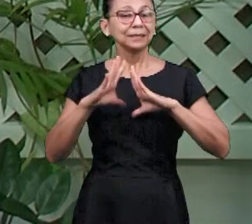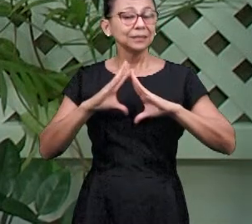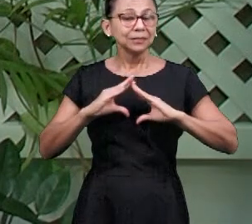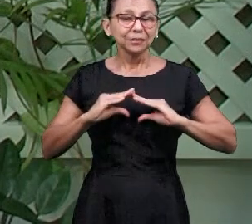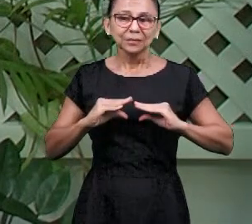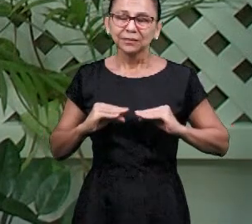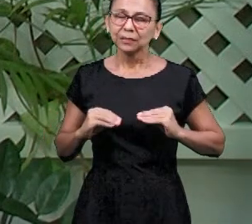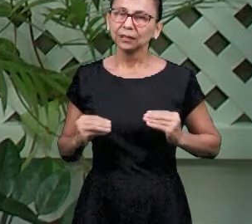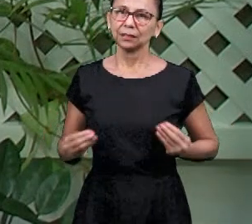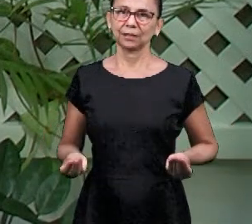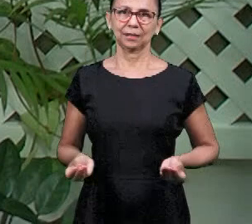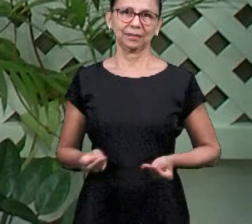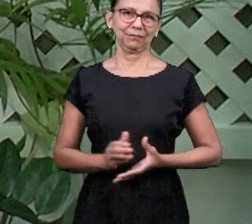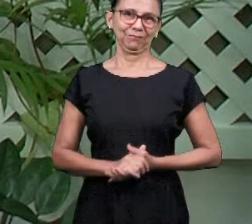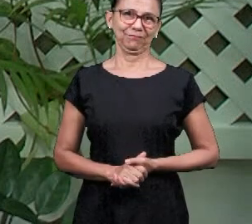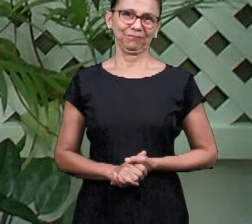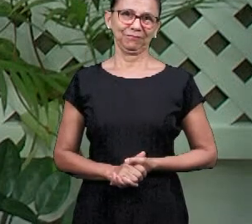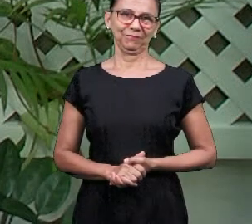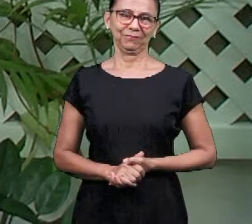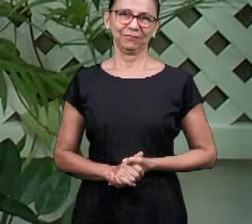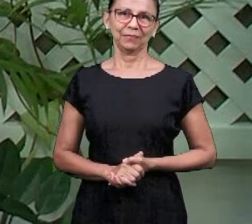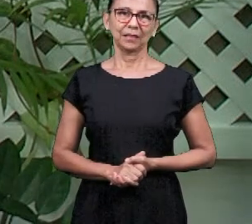sa préoccupation n'était plus